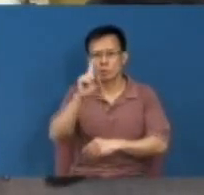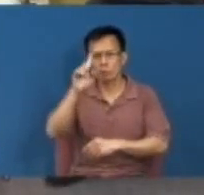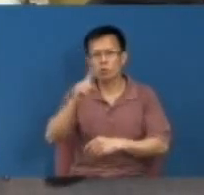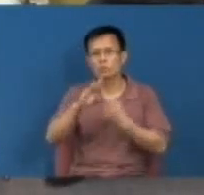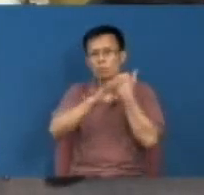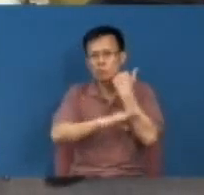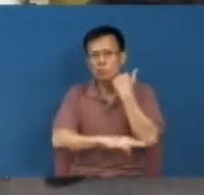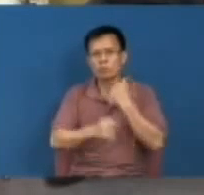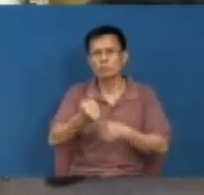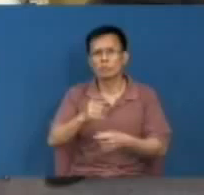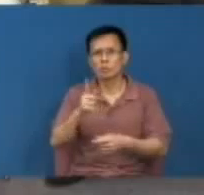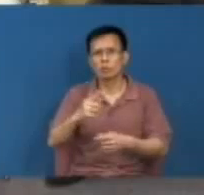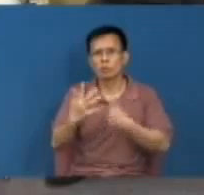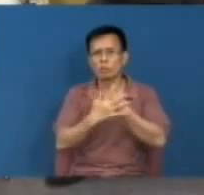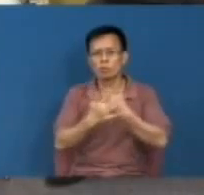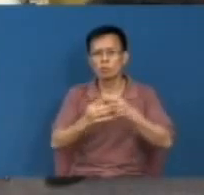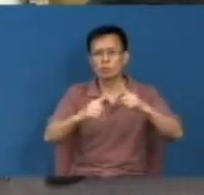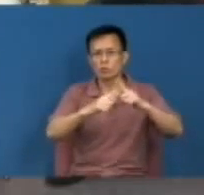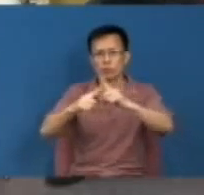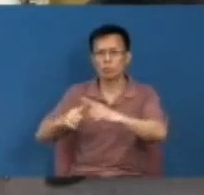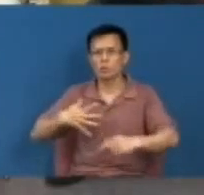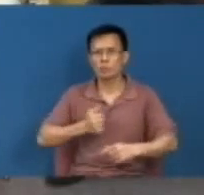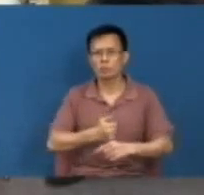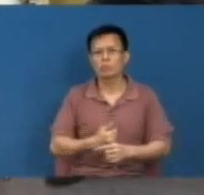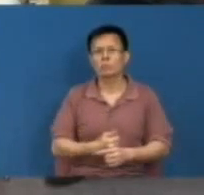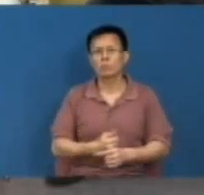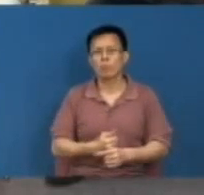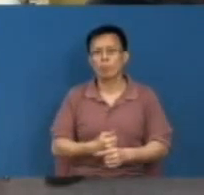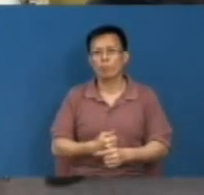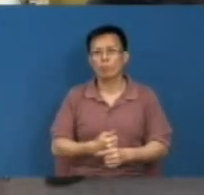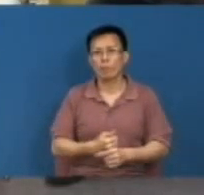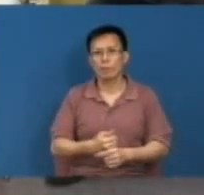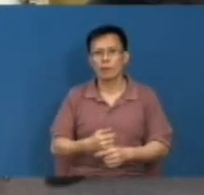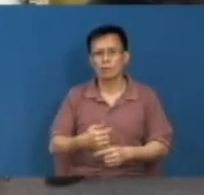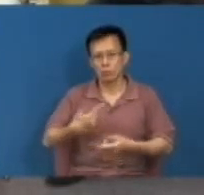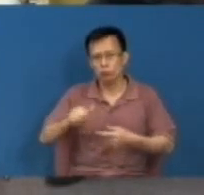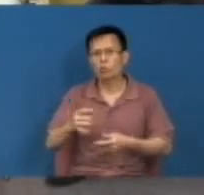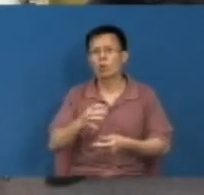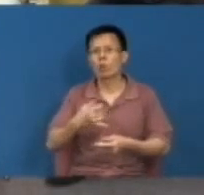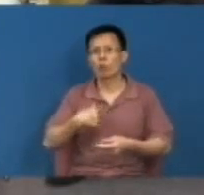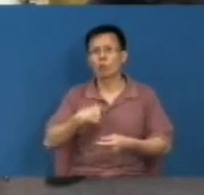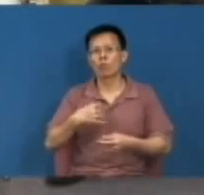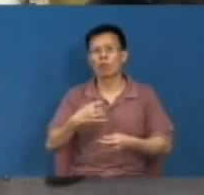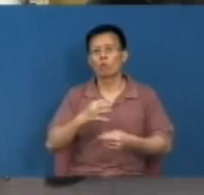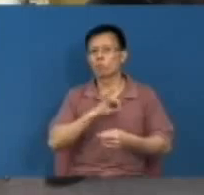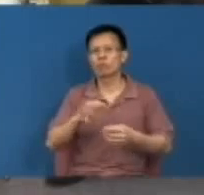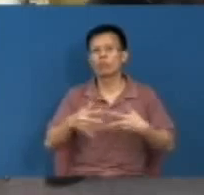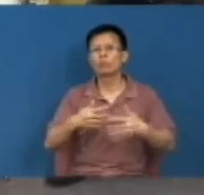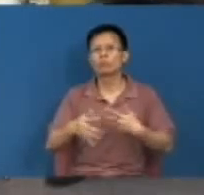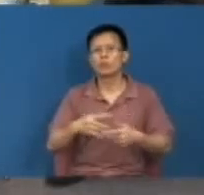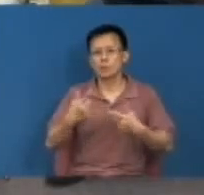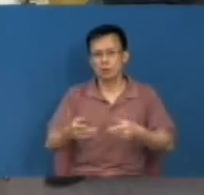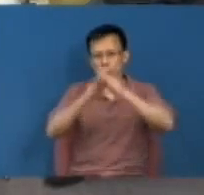障市民嘅權益真 係？咁啊，收尾咪我出咗嚟啊，唔使擔保啊，冇冇事啊咁樣。依家仲鎖咗啊！依家仲鎖